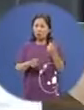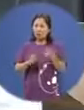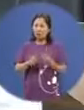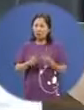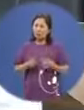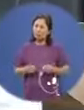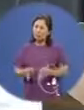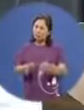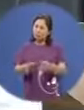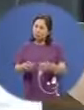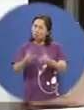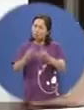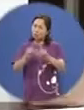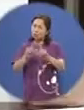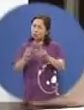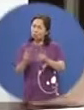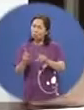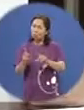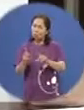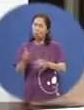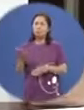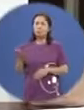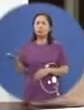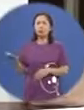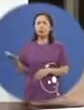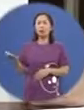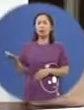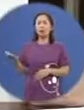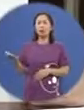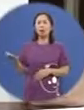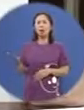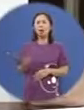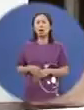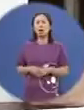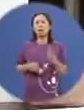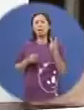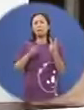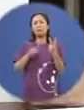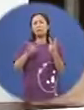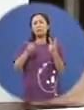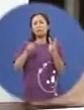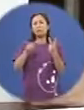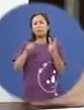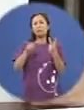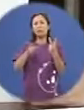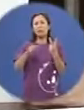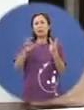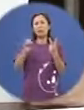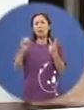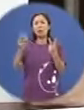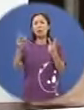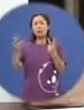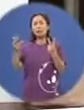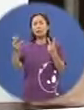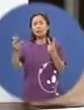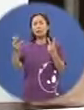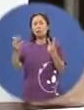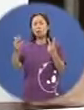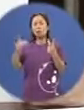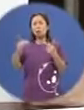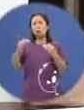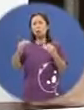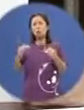大体この数字が 2.08 よりも下ぐらいだとですね、人口というのはずるずるずるずる減ってい